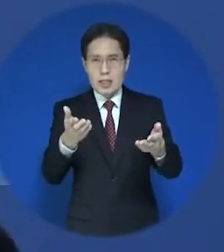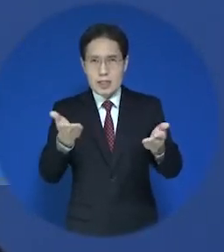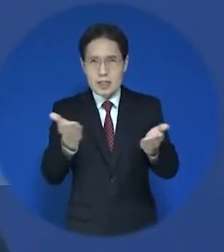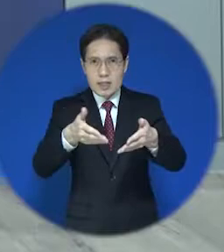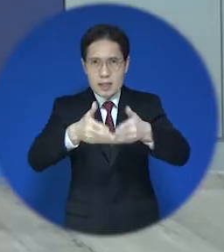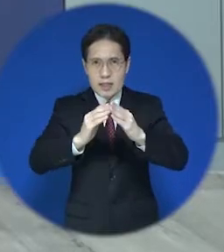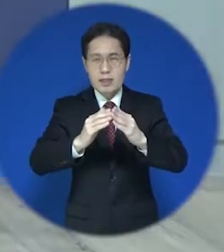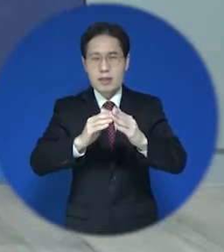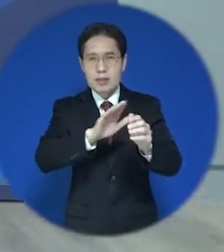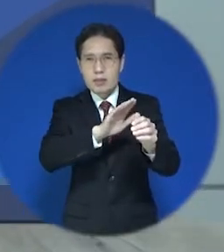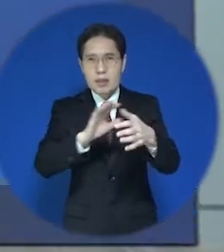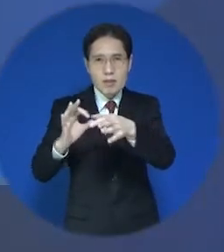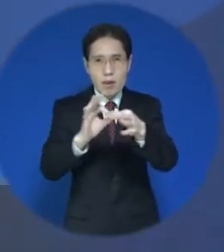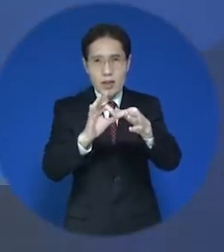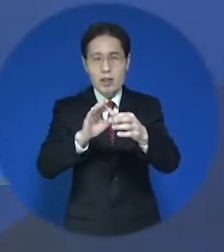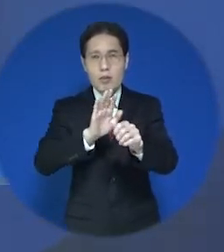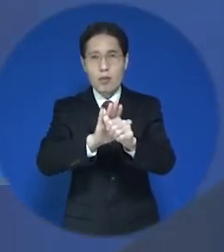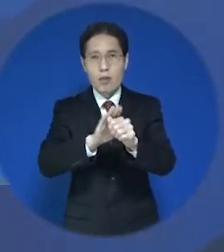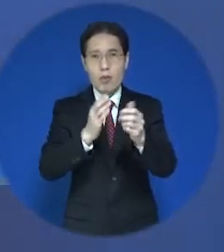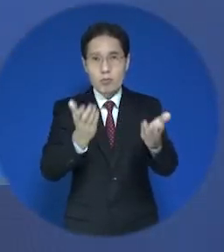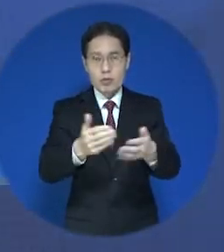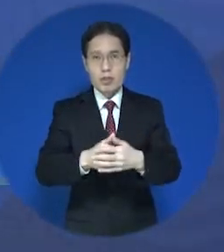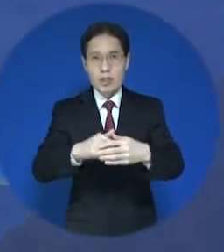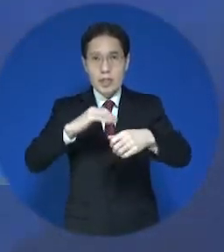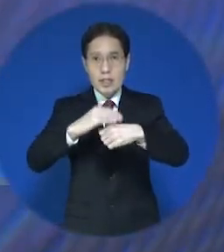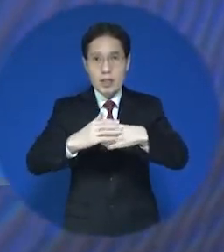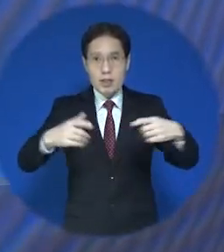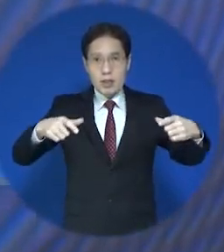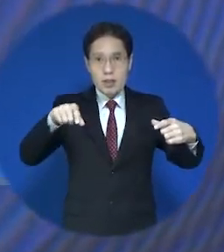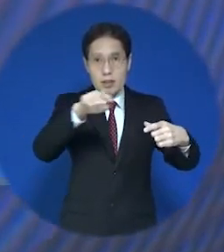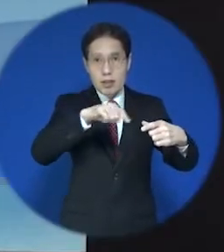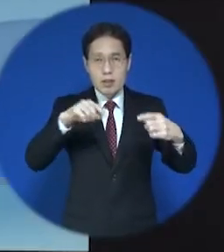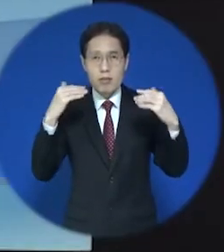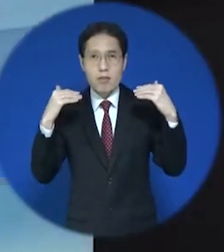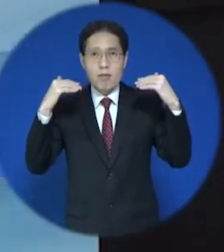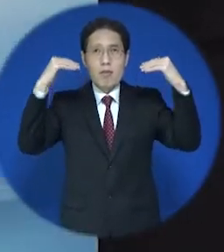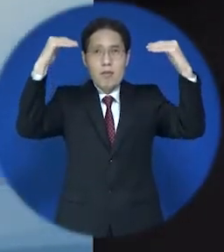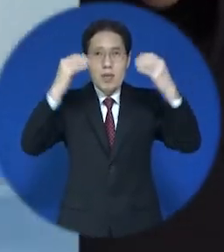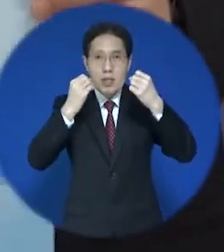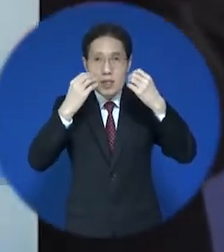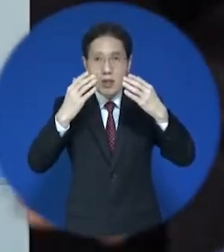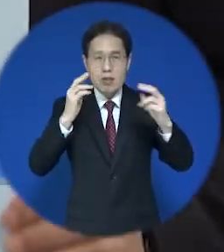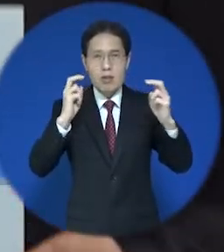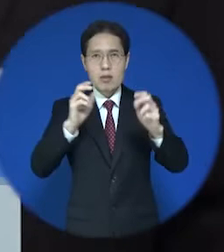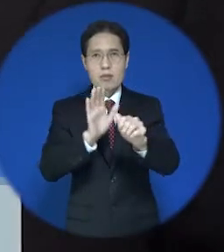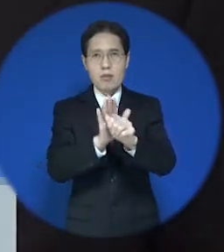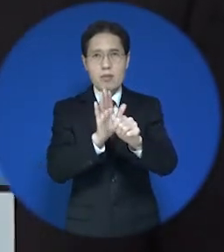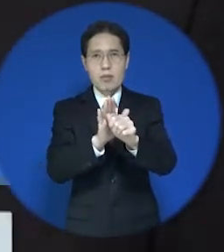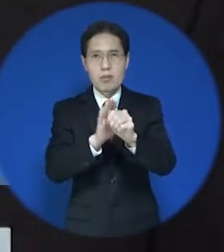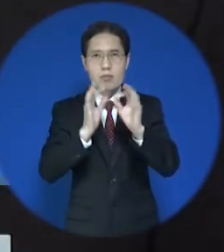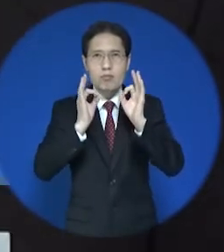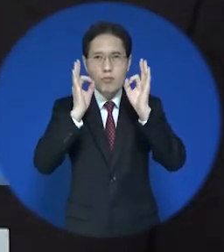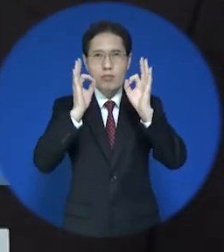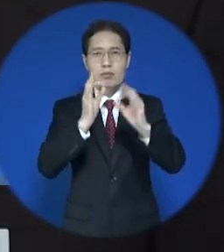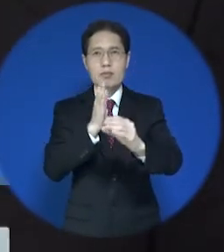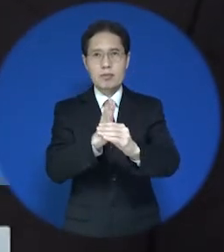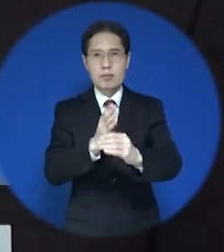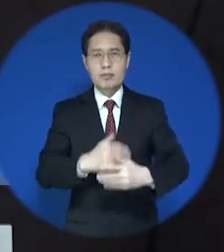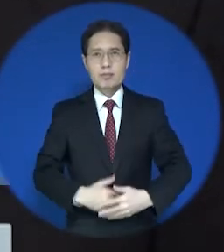사업화 네트워킹 등 연기에 지원사업을 통해 대구에서 성장하는 유니콘 기업 육성 의 박차를 가할